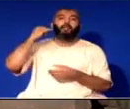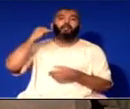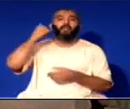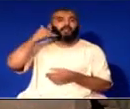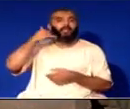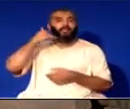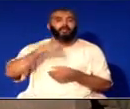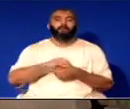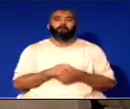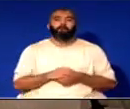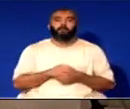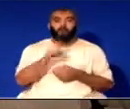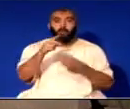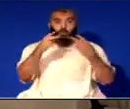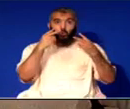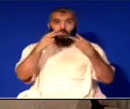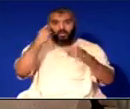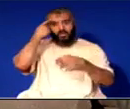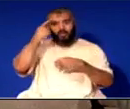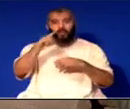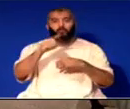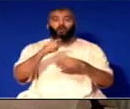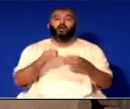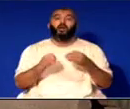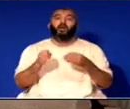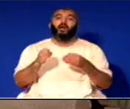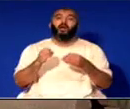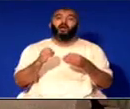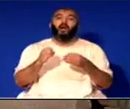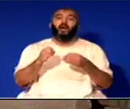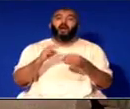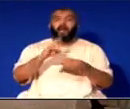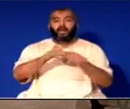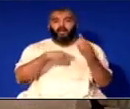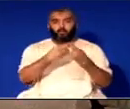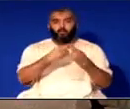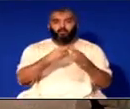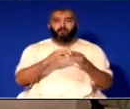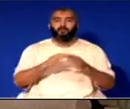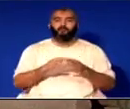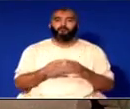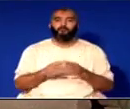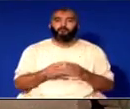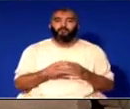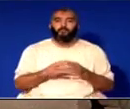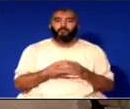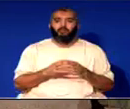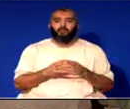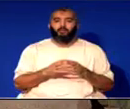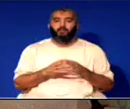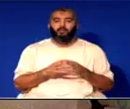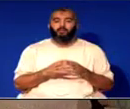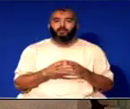الهاتفية للمشاهدين بغية إضاءة انشغالات المشاهدين في مختلف المسائل